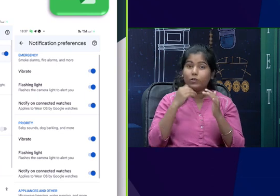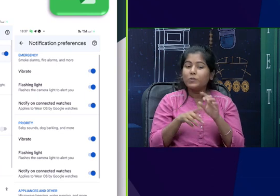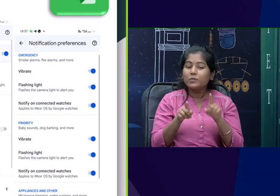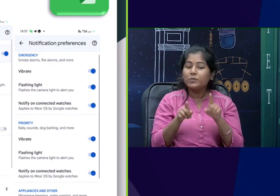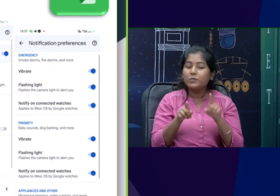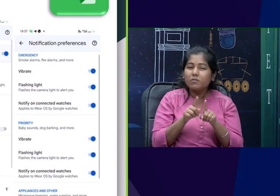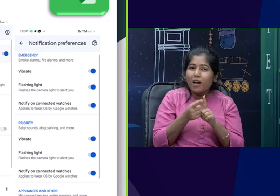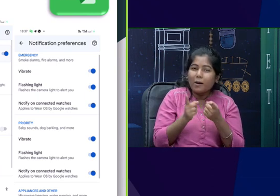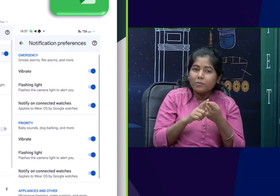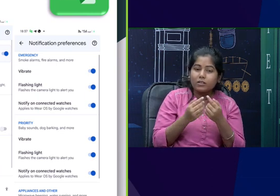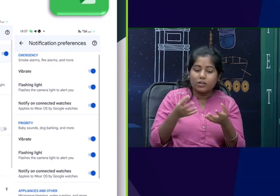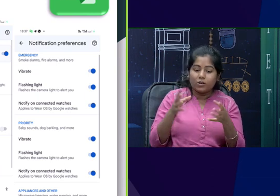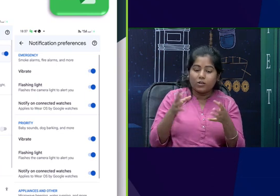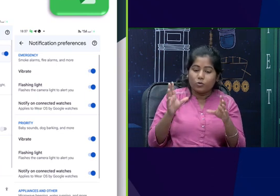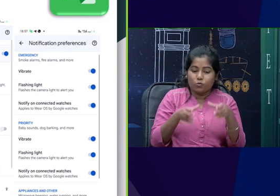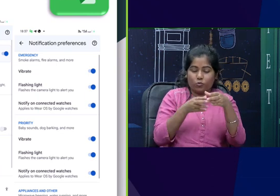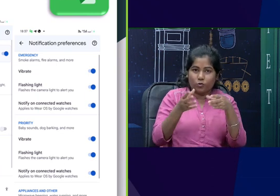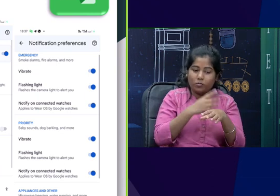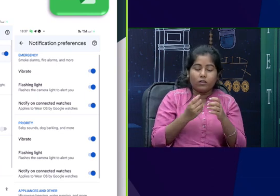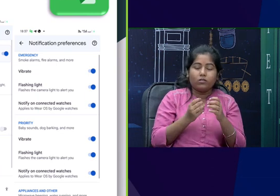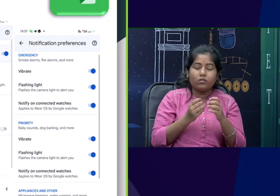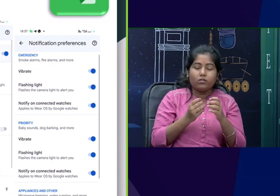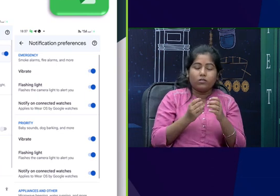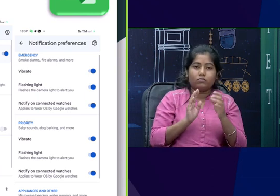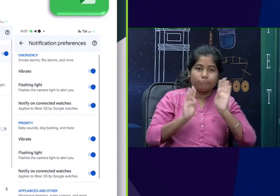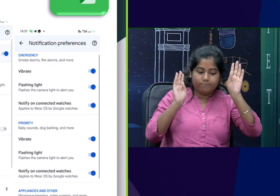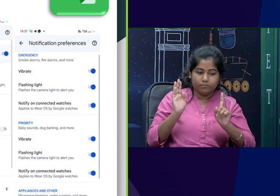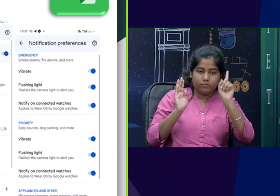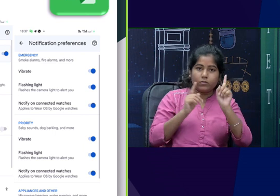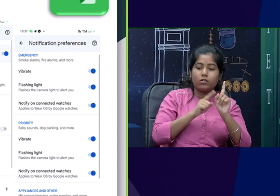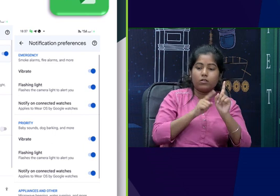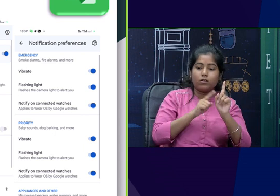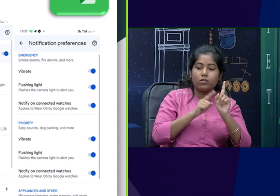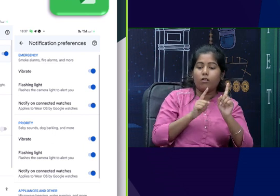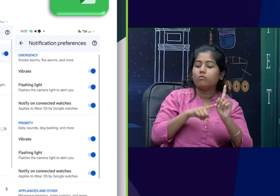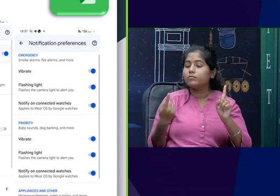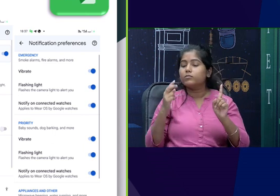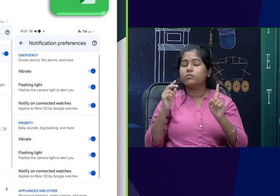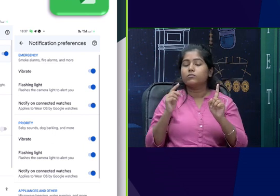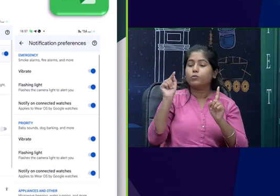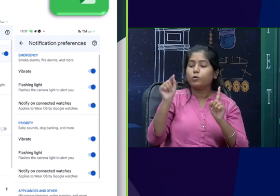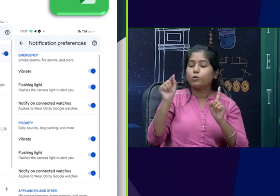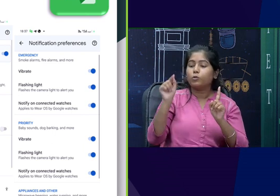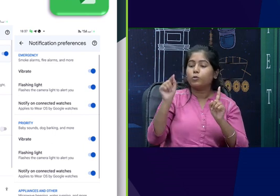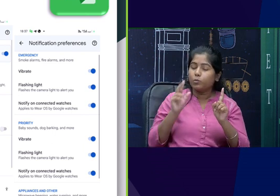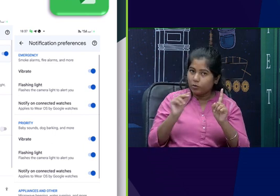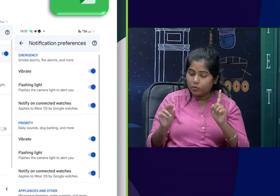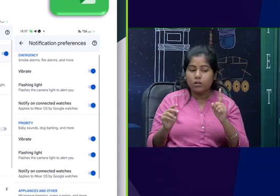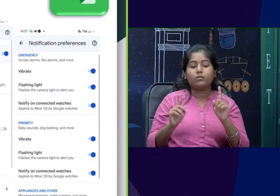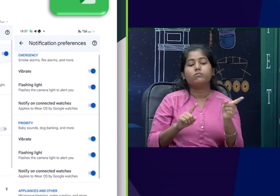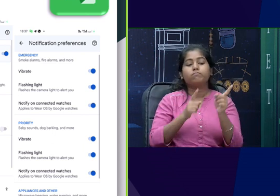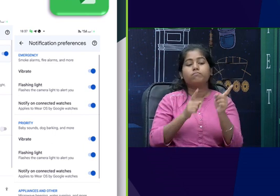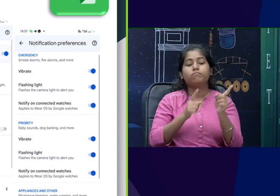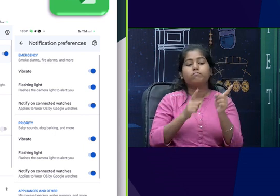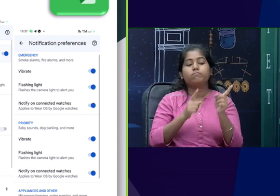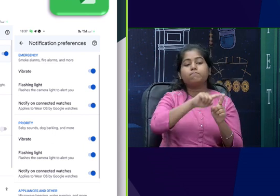एक एक बच्चा एक एक करके होता है, पॉइंट्स देता है, तो अगर अपने डाफ एंड हाफ हियरिंग वाले बच्चे को